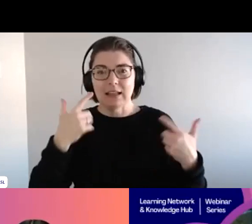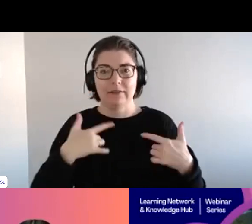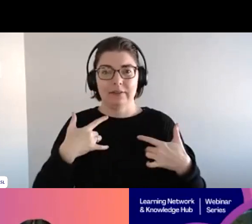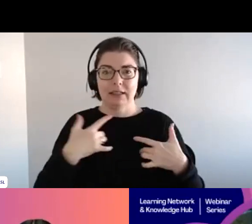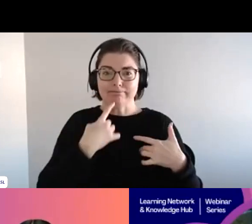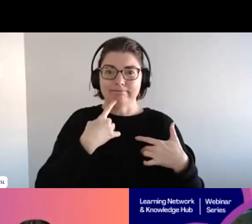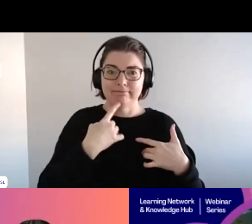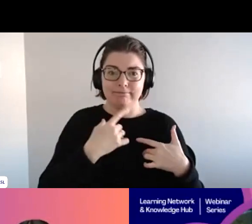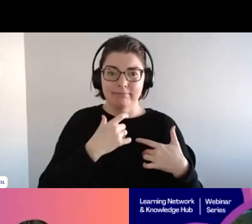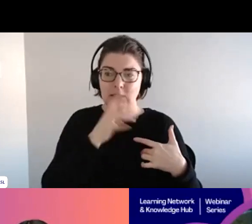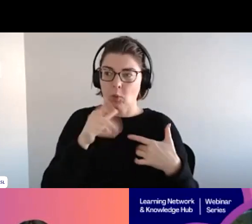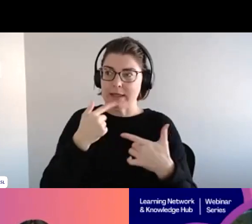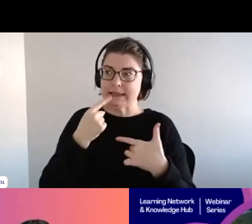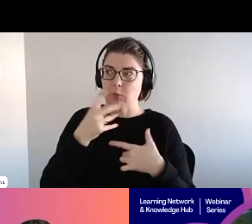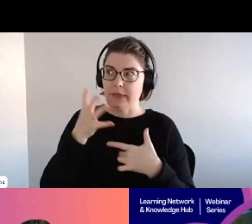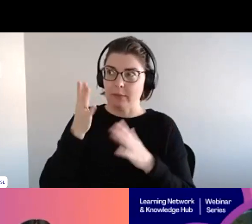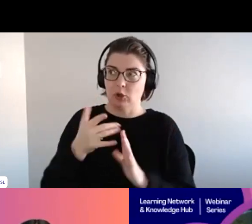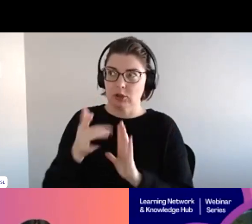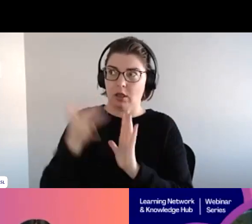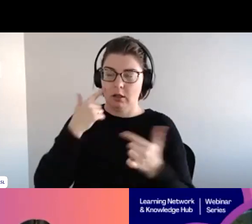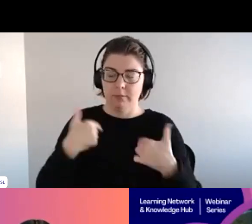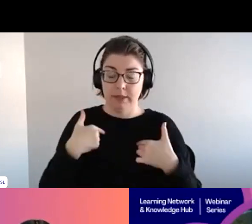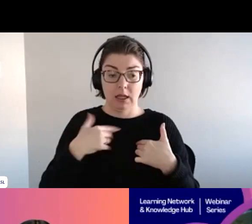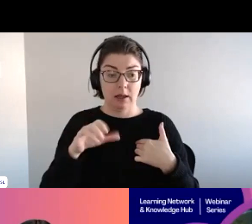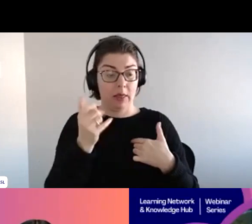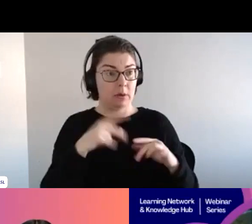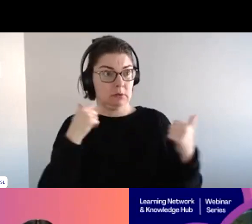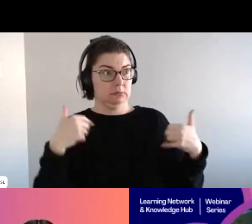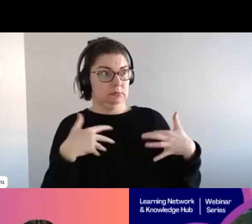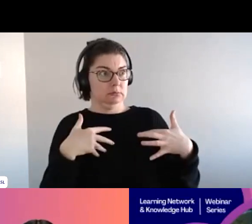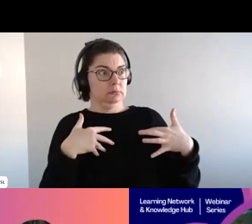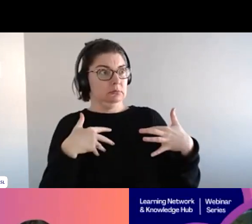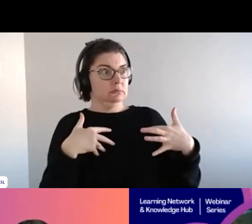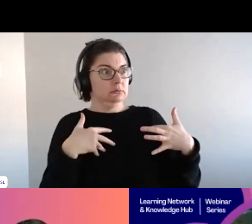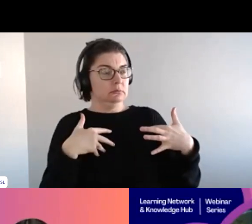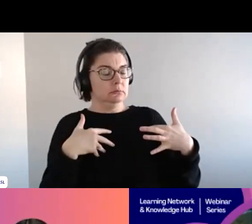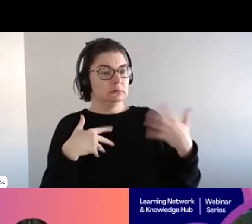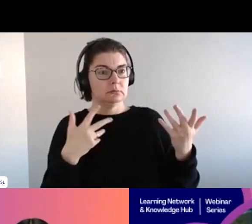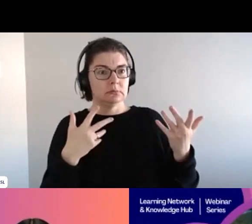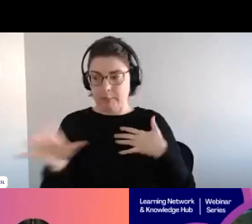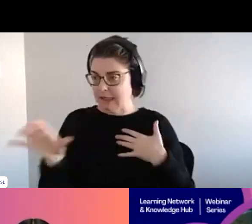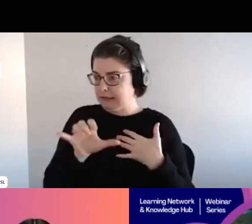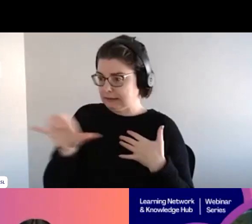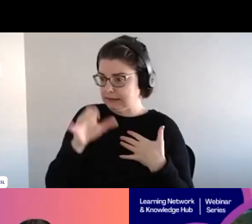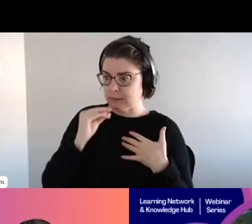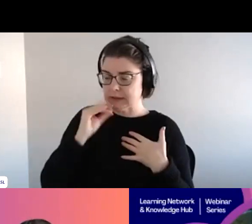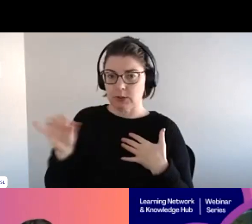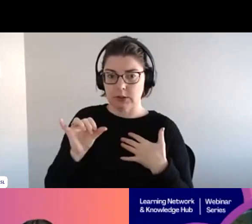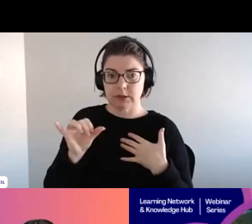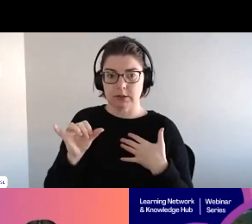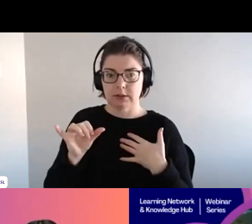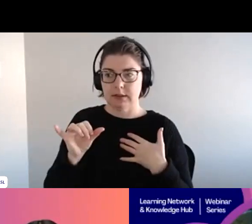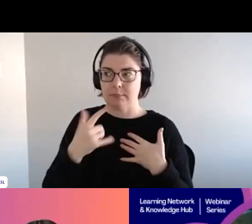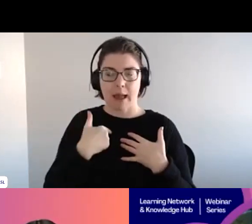en rien et blaguant parce que ils ne veulent pas se sentir exclu d'autre pourrait